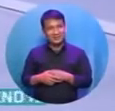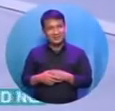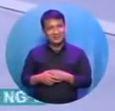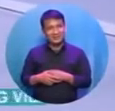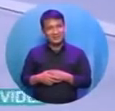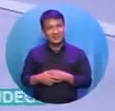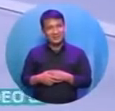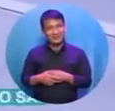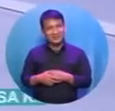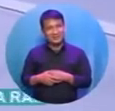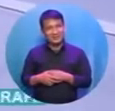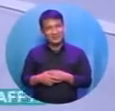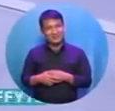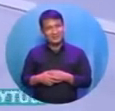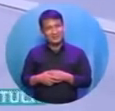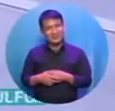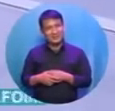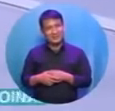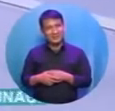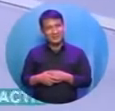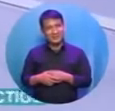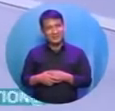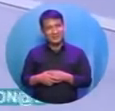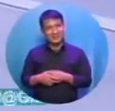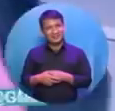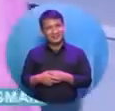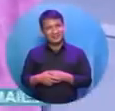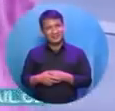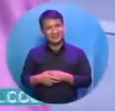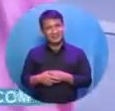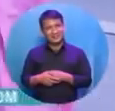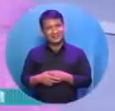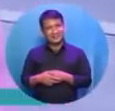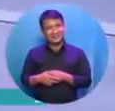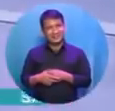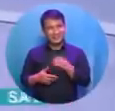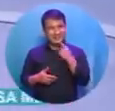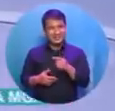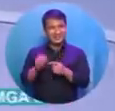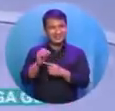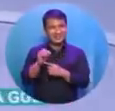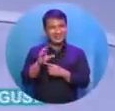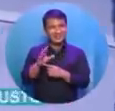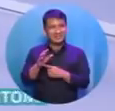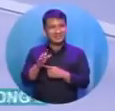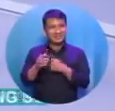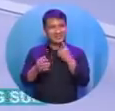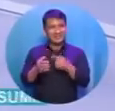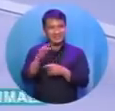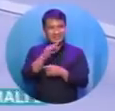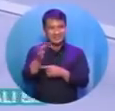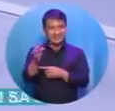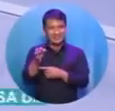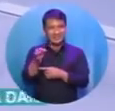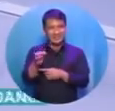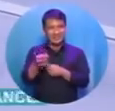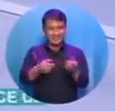experience dito at HB Box. Yeah, HB Box sa pinakamalapit na Signal dealer. 900 pesos lang.